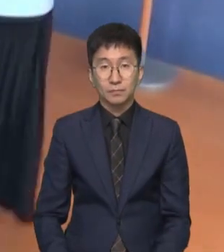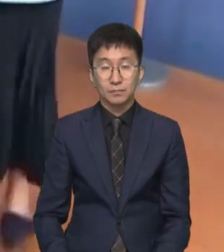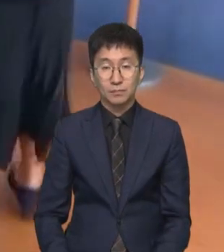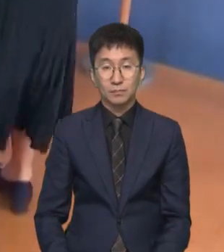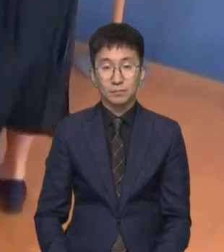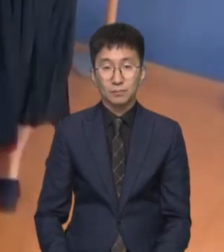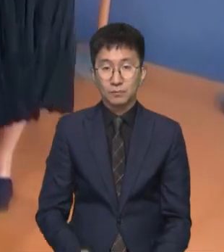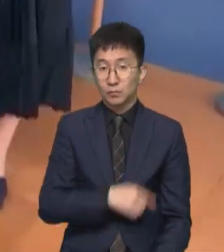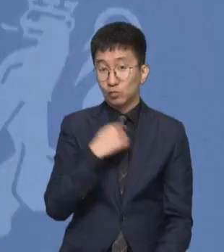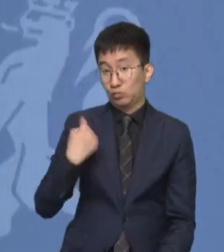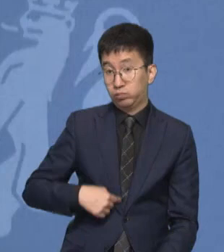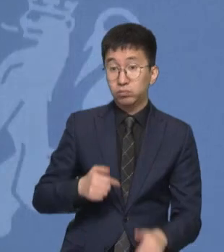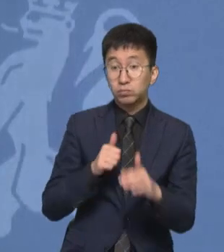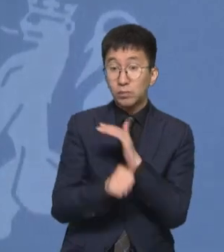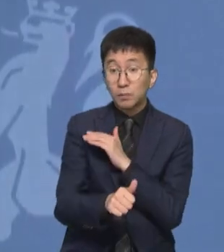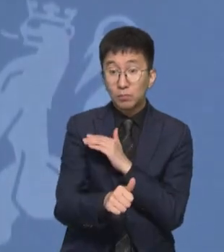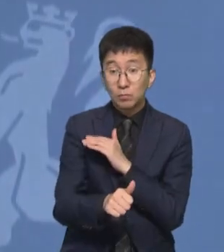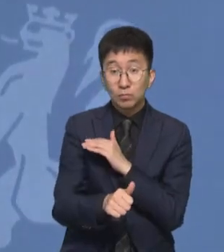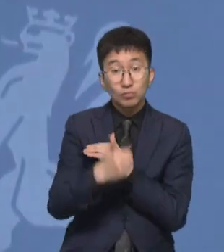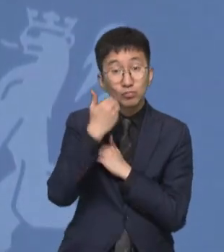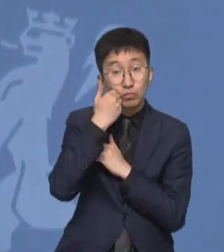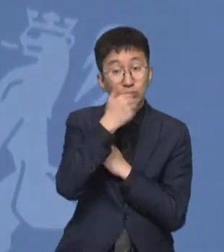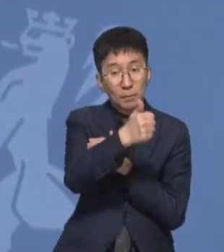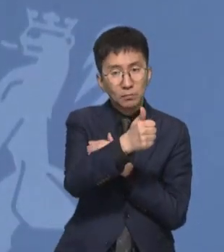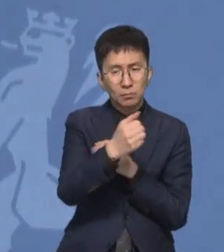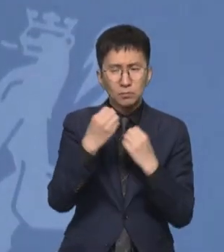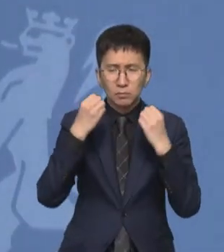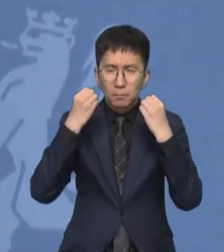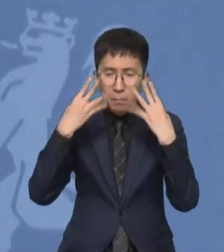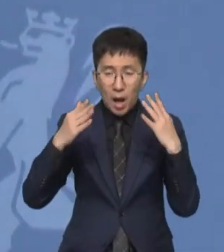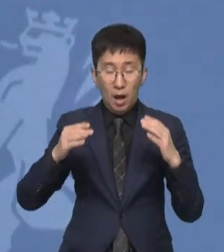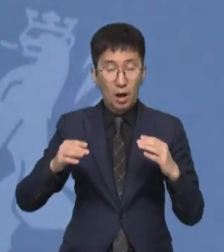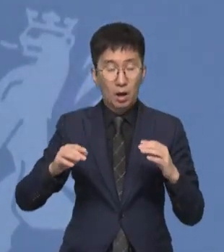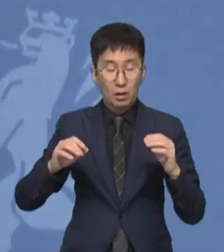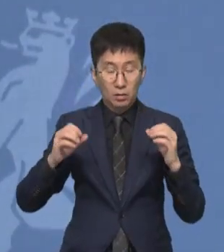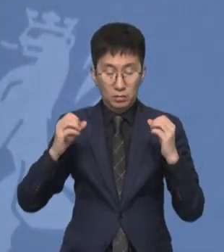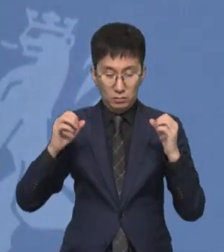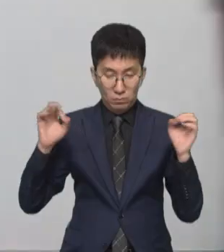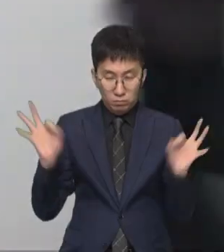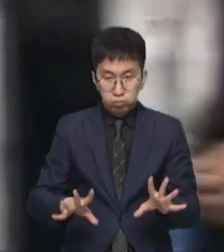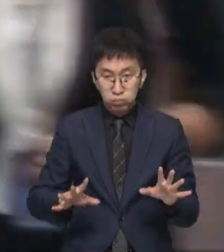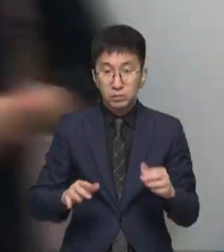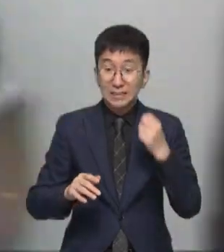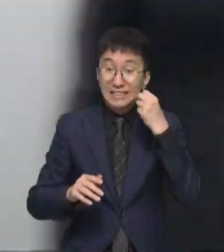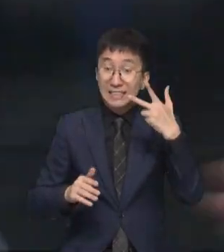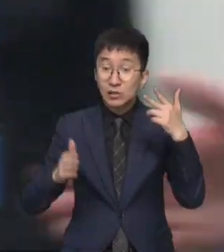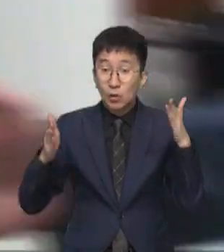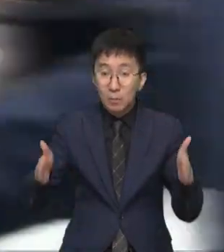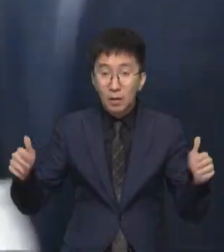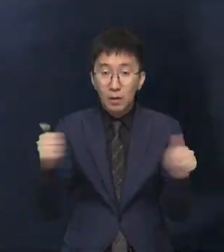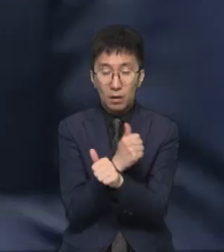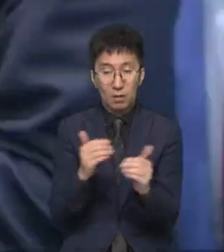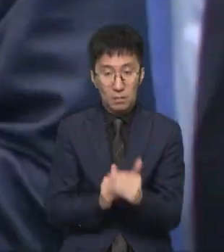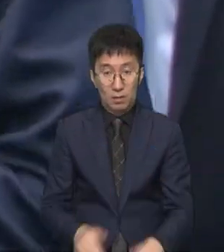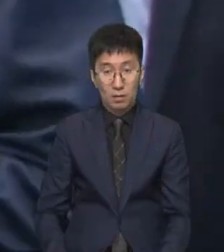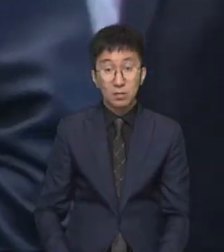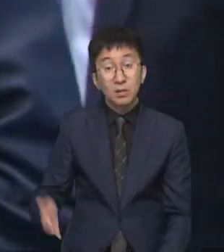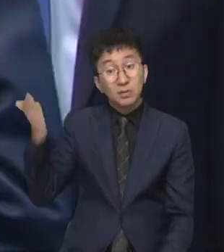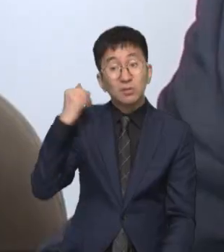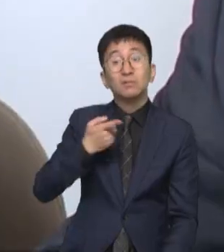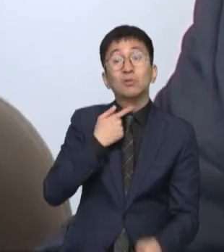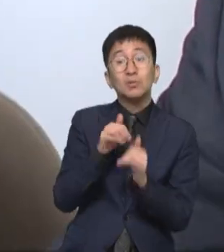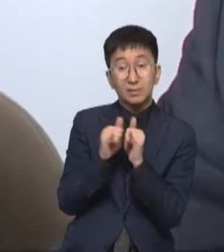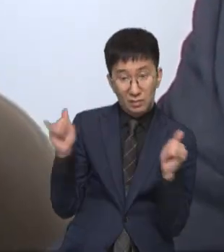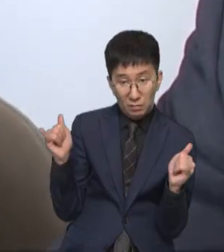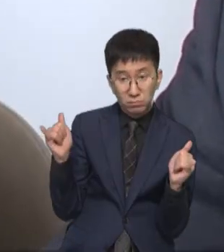국제사회에서 중국을 대표하는 외교수장이 발탁 7개월 만에 경질되고 상급자이자 전임자가 외교부장을